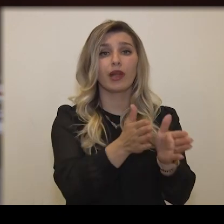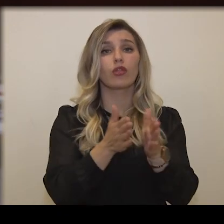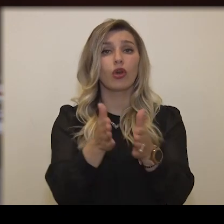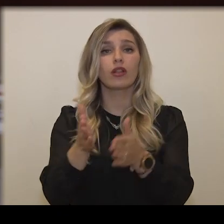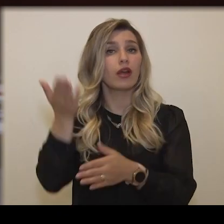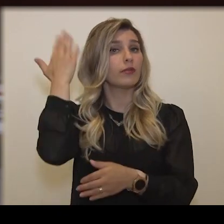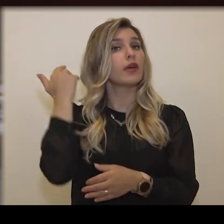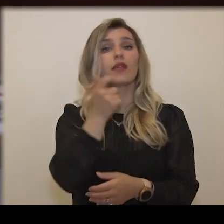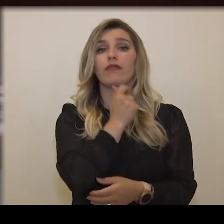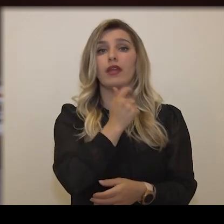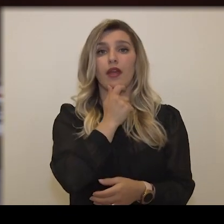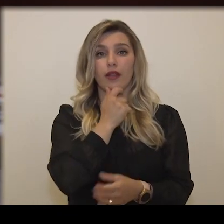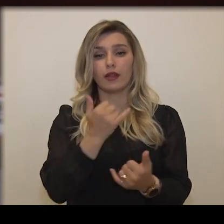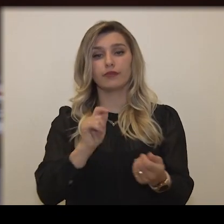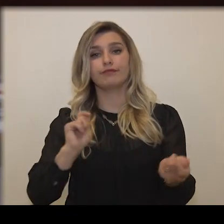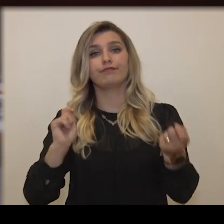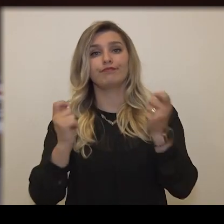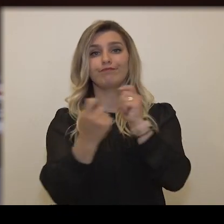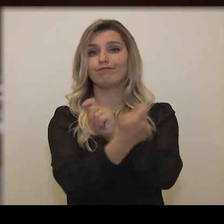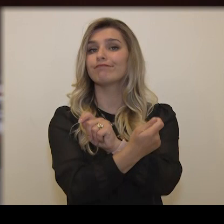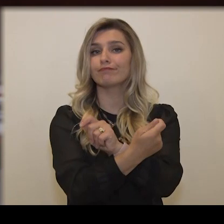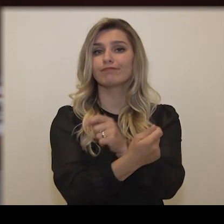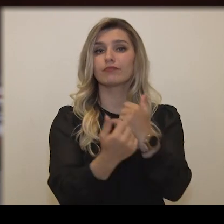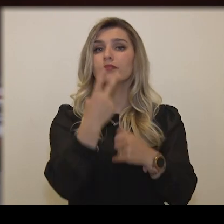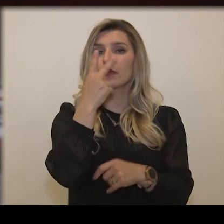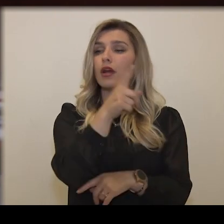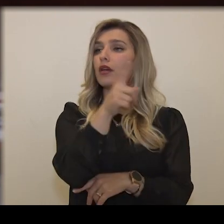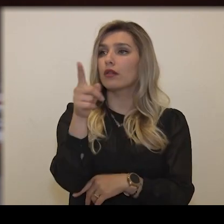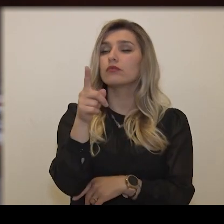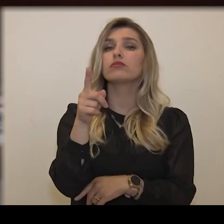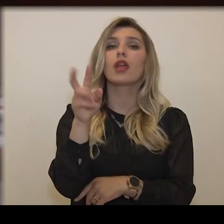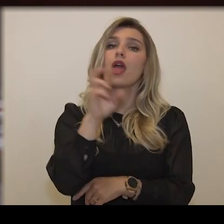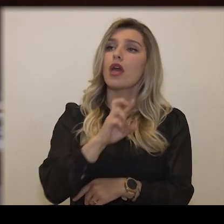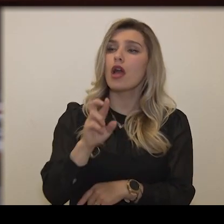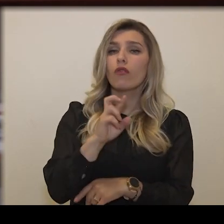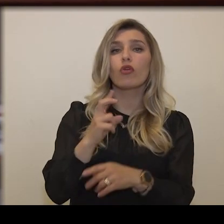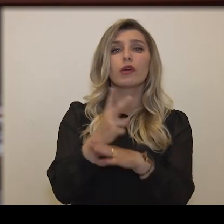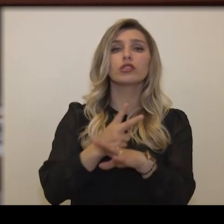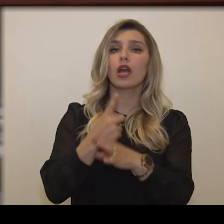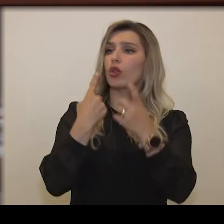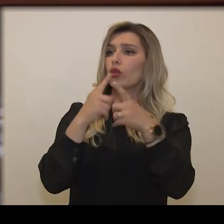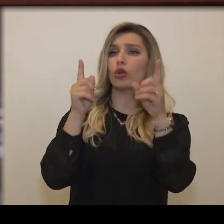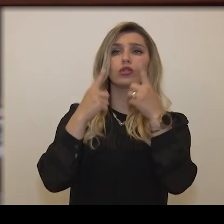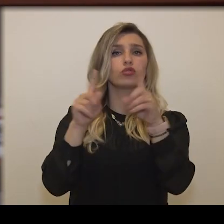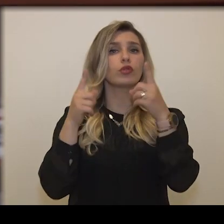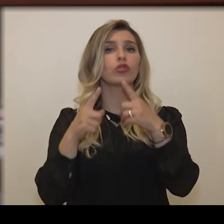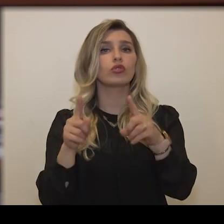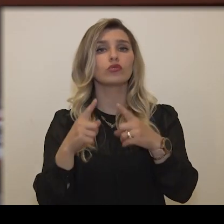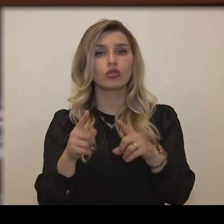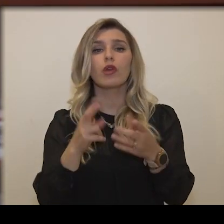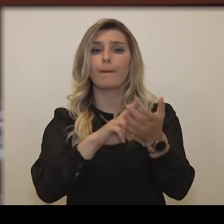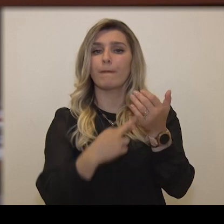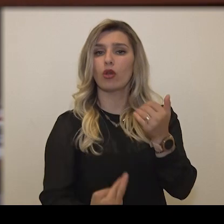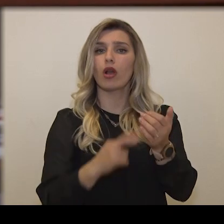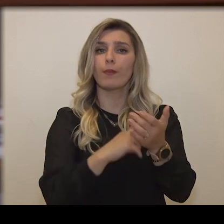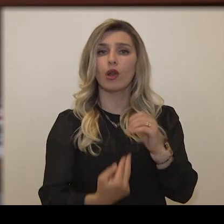të kaluarës e që më pas e kemi pa që vendet e Bashkimit Evropian e kanë çështjen tjetër që është çështja